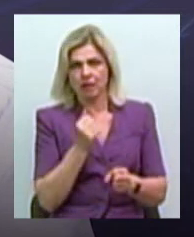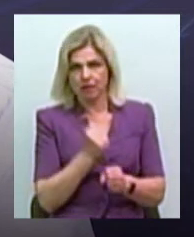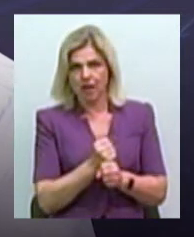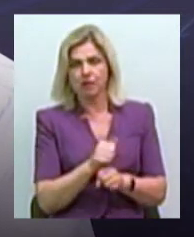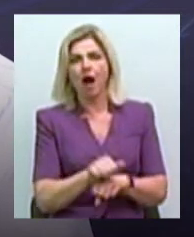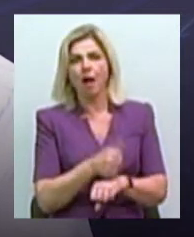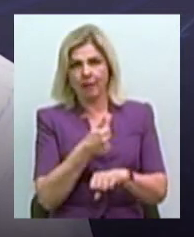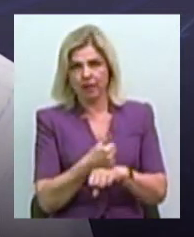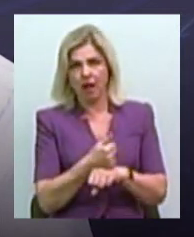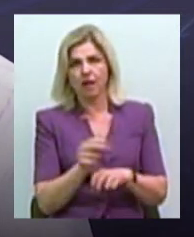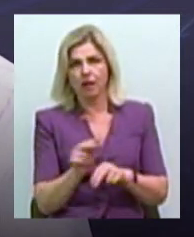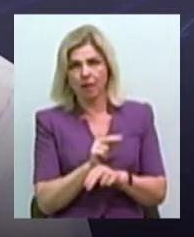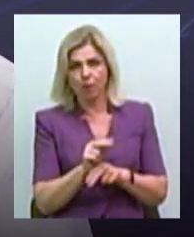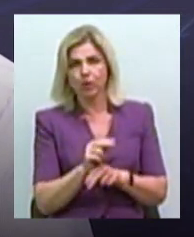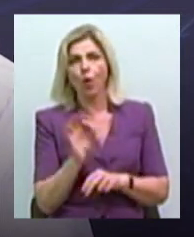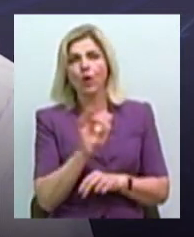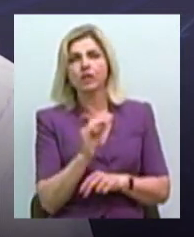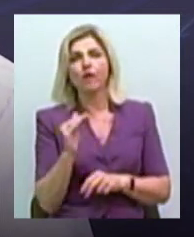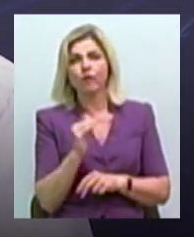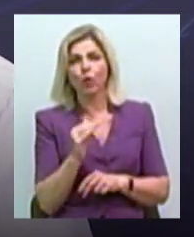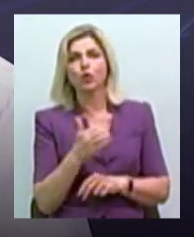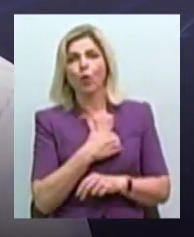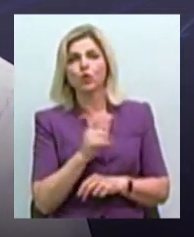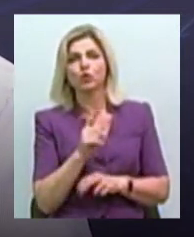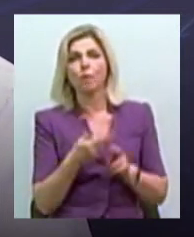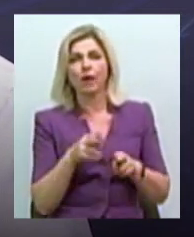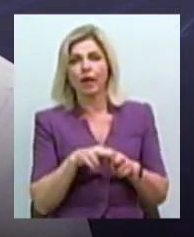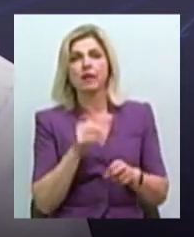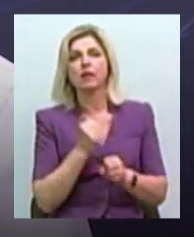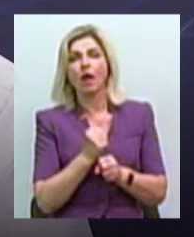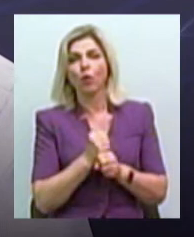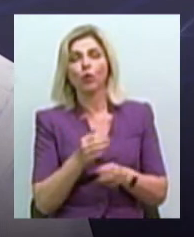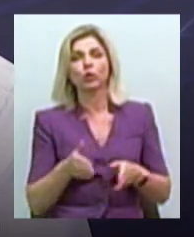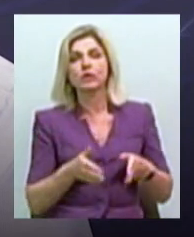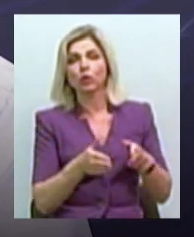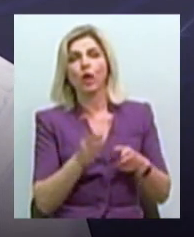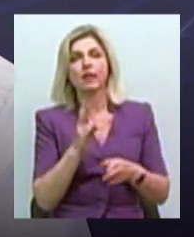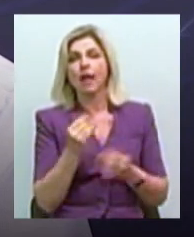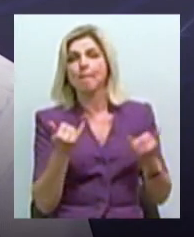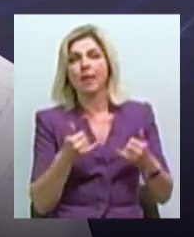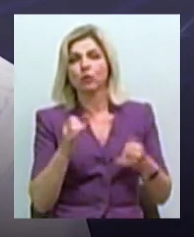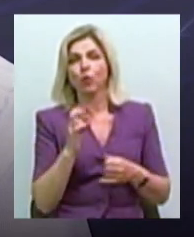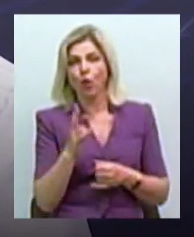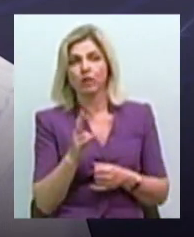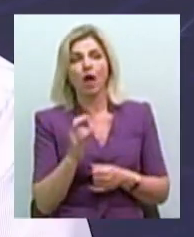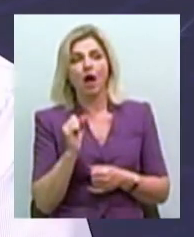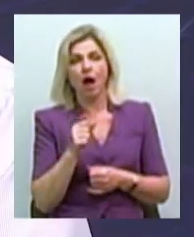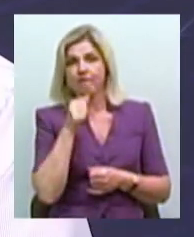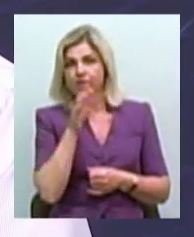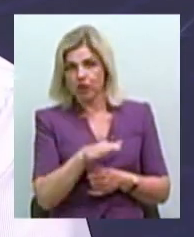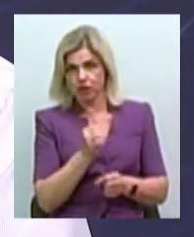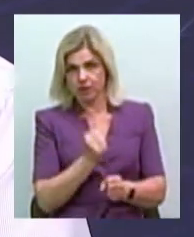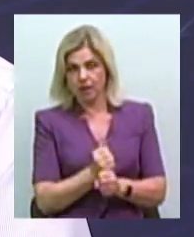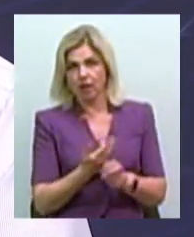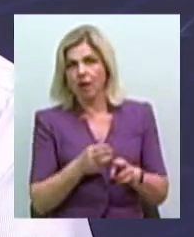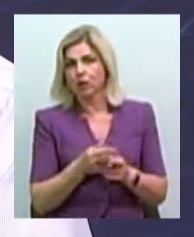ремонт, причем Александр Федорович хочет, чтобы эта дорога была сделана из бетона, чтобы уже навечно ее сделать. Ну, это